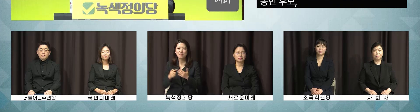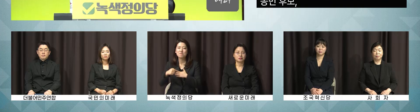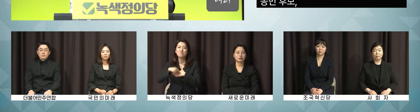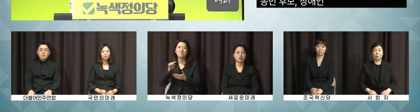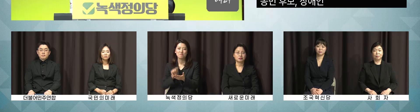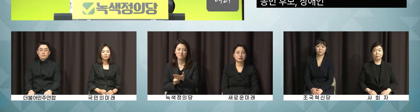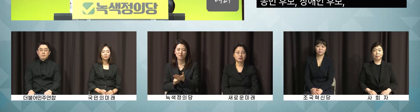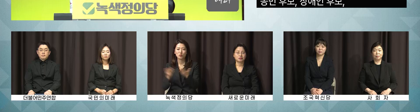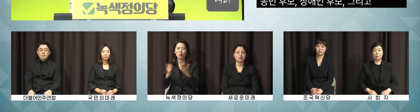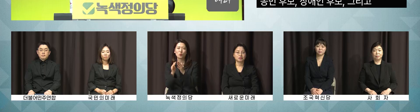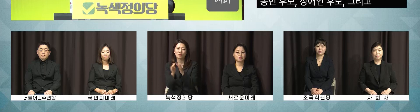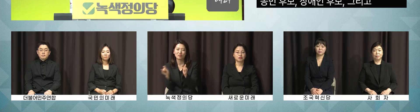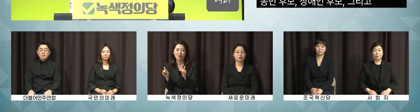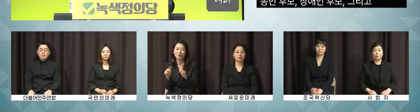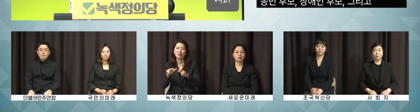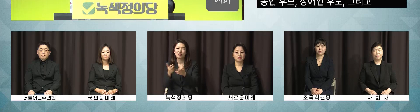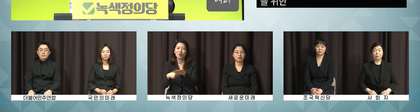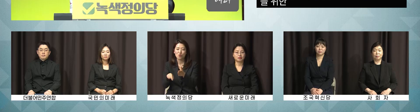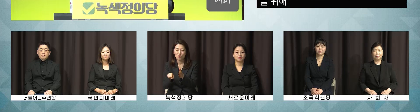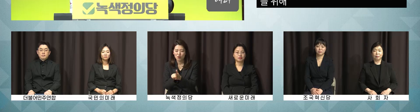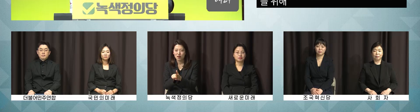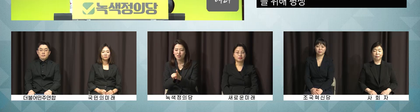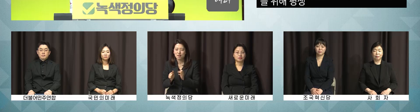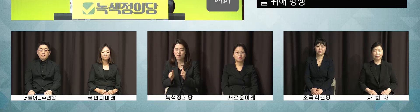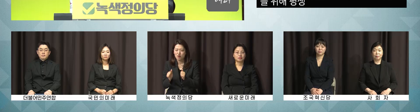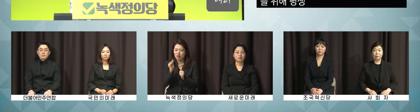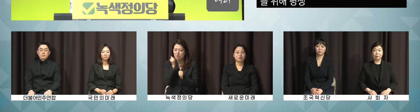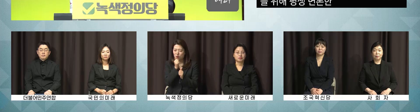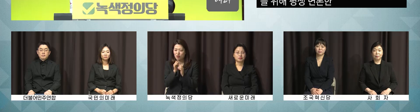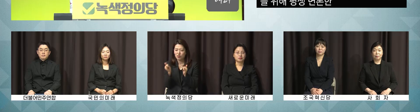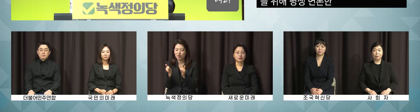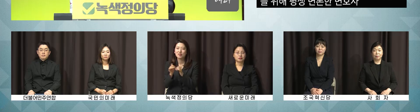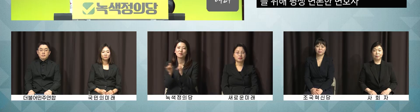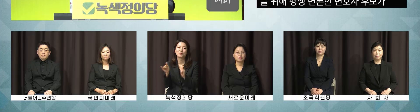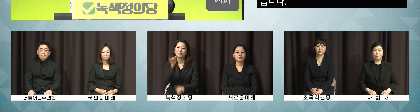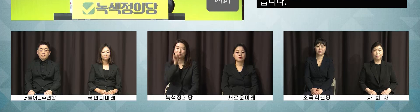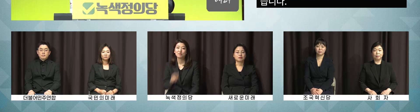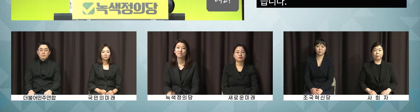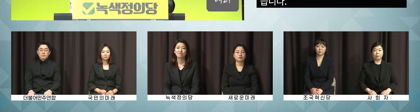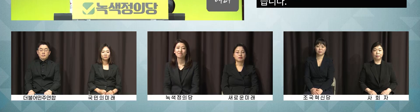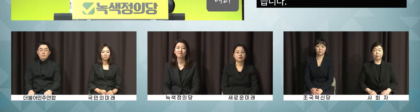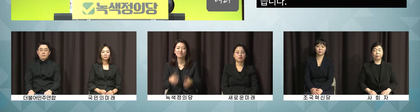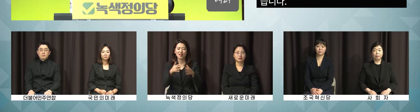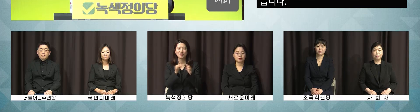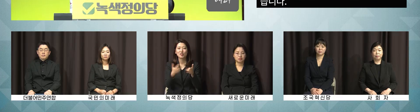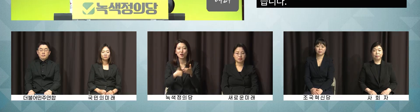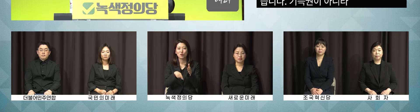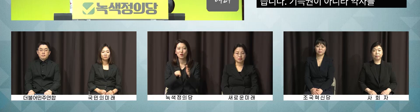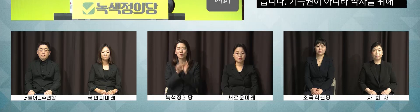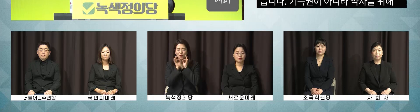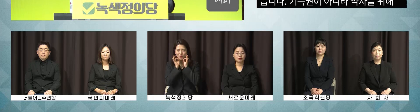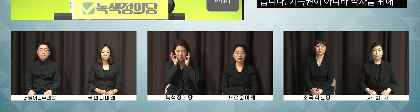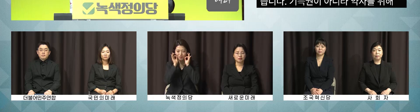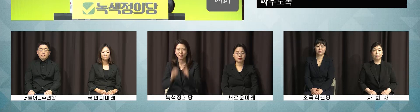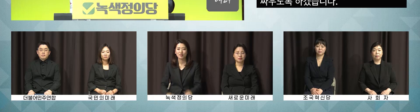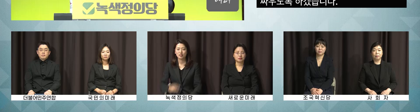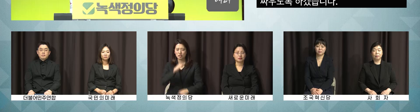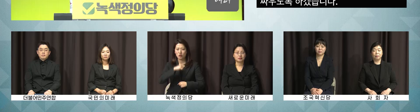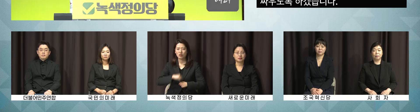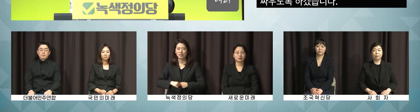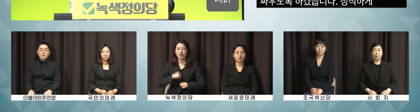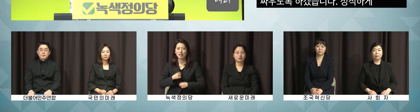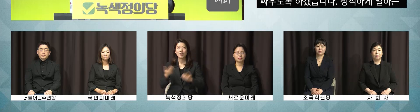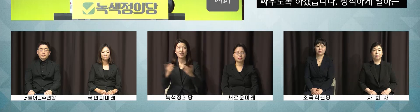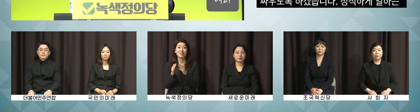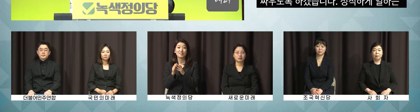그리고 노동자를 위해 평생 변론한 변호사 후보가 있습니다. 기득권이 아니라 약자를 위해 싸우도록 하겠습니다. 정직하게 일하는